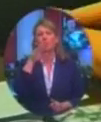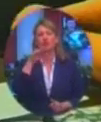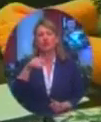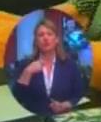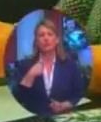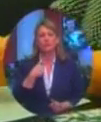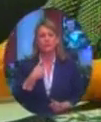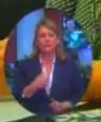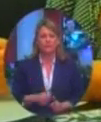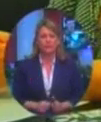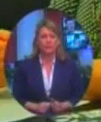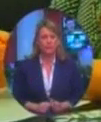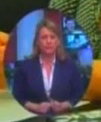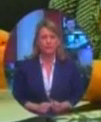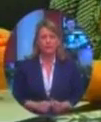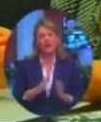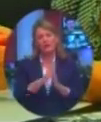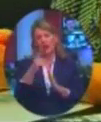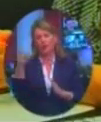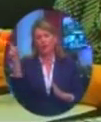על אנשים. יש לו ציוד.